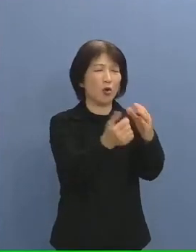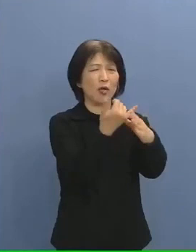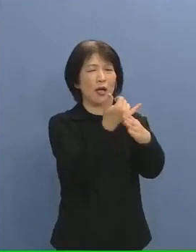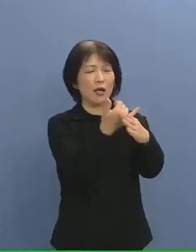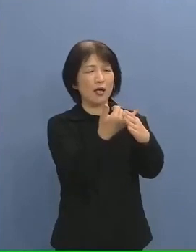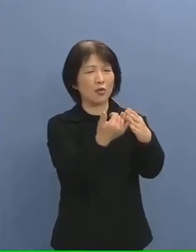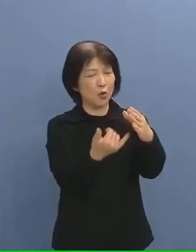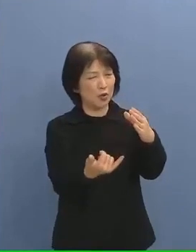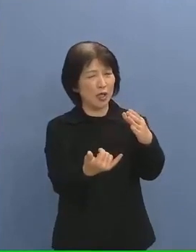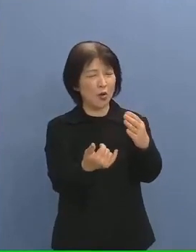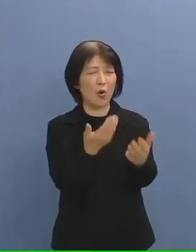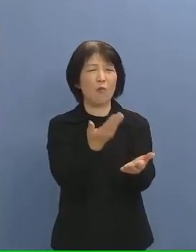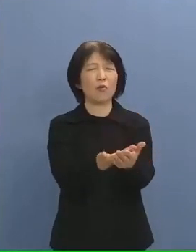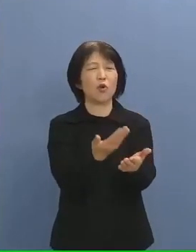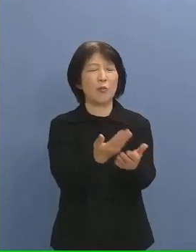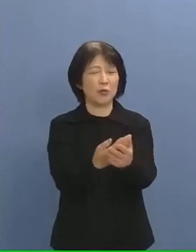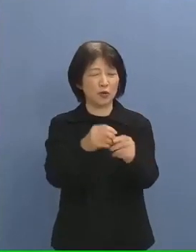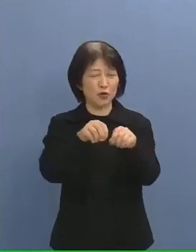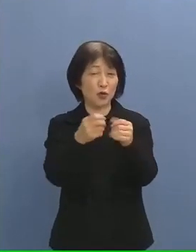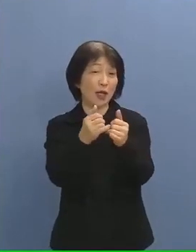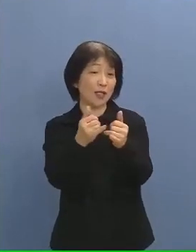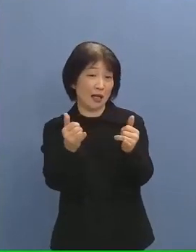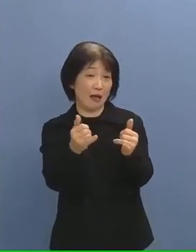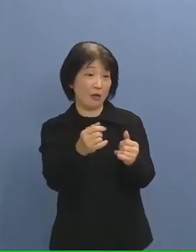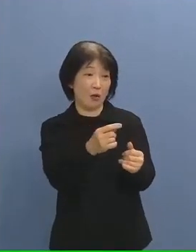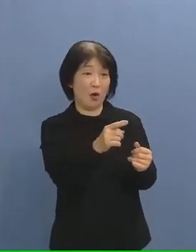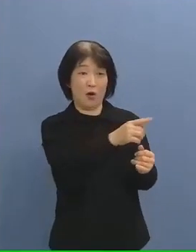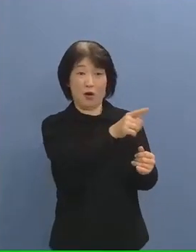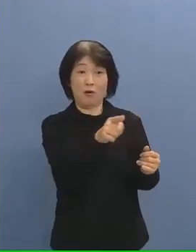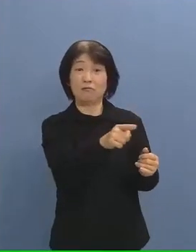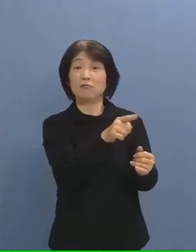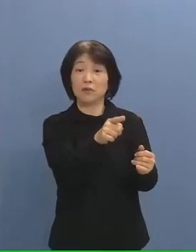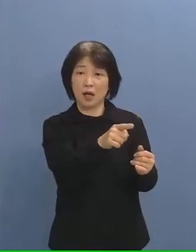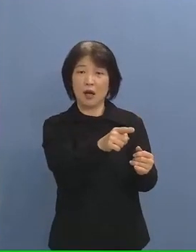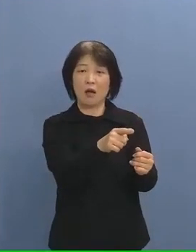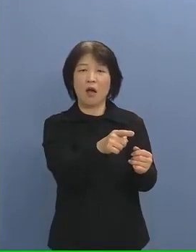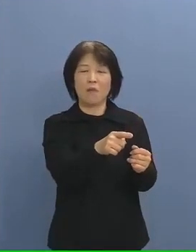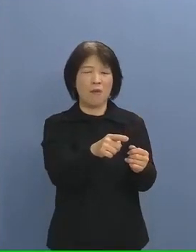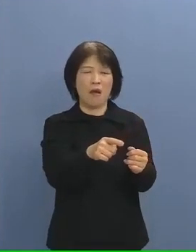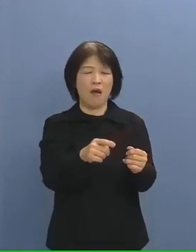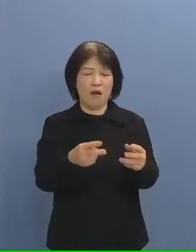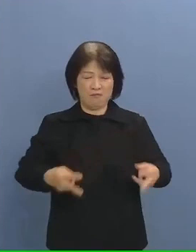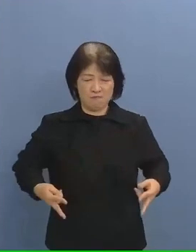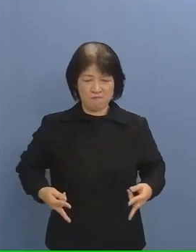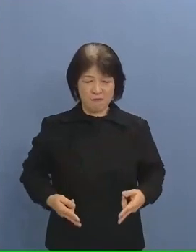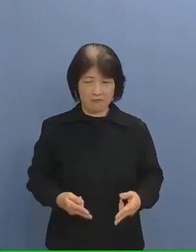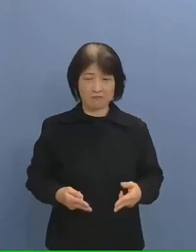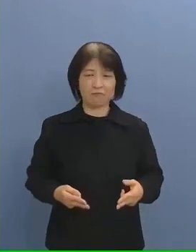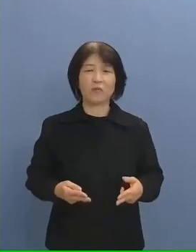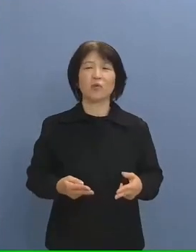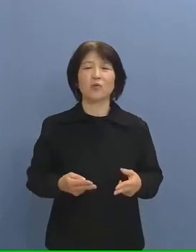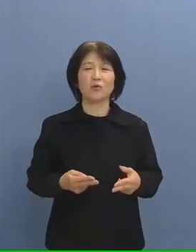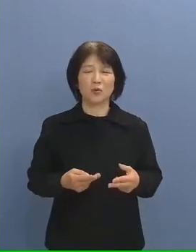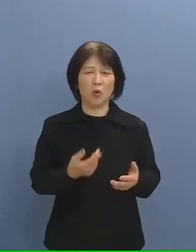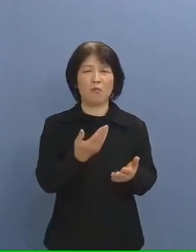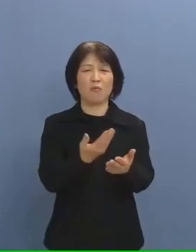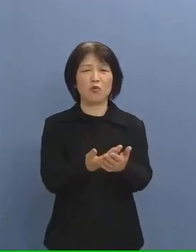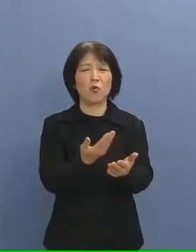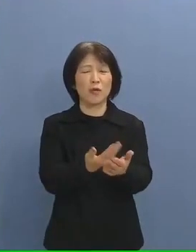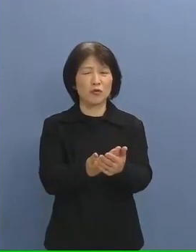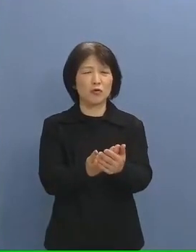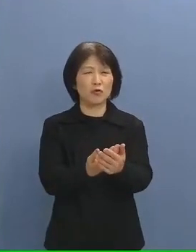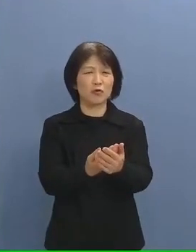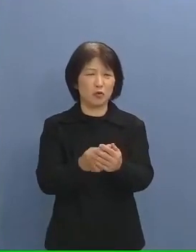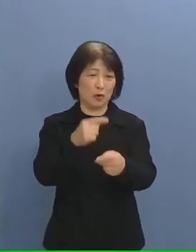害者の方がですね、不妊処置を受けていたというような問題が報道されましたけれども、この問題に対する受け止め